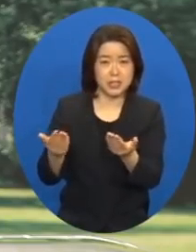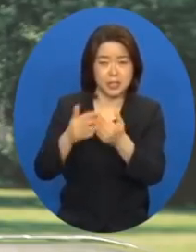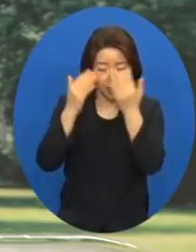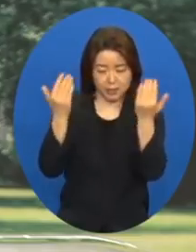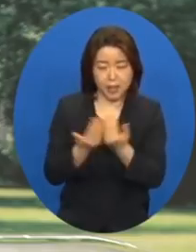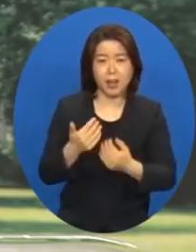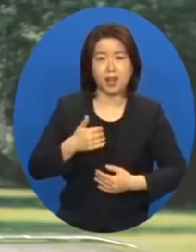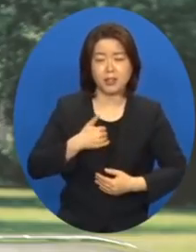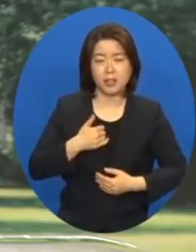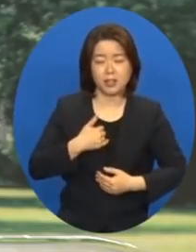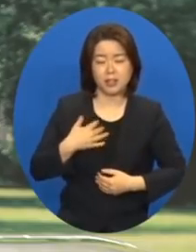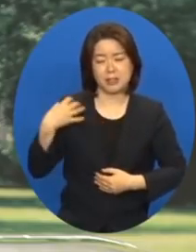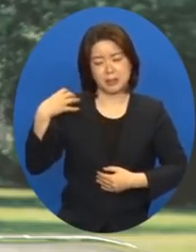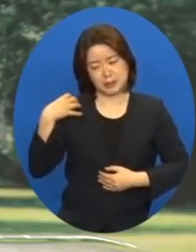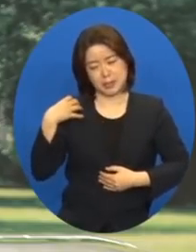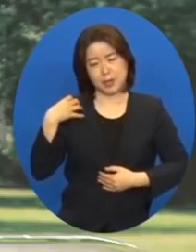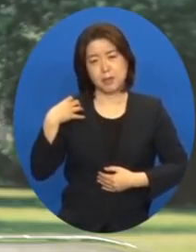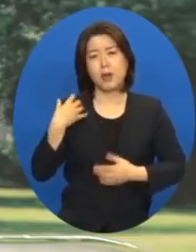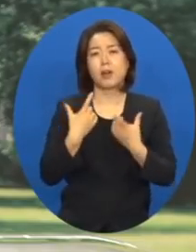저에게는 사명처럼 느껴졌어요.